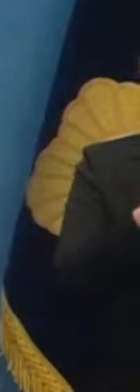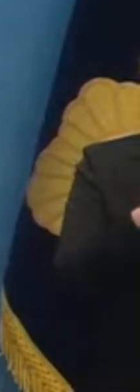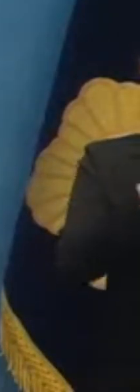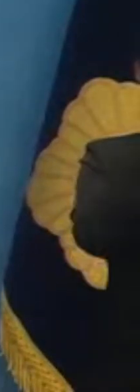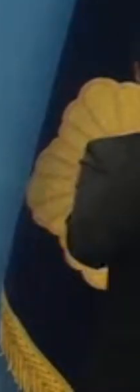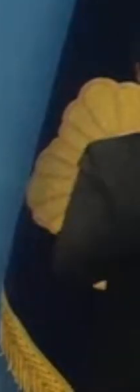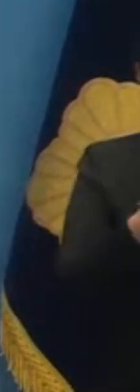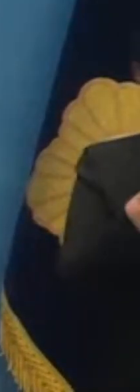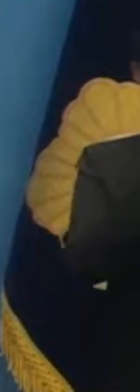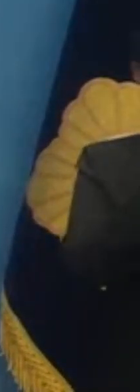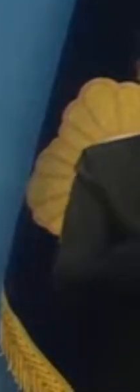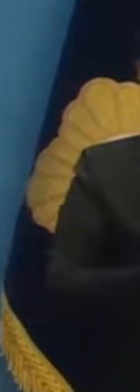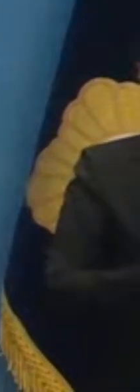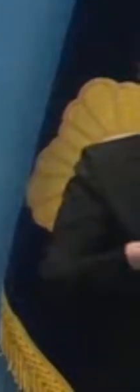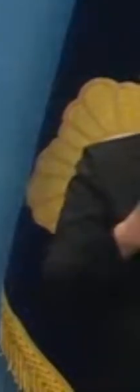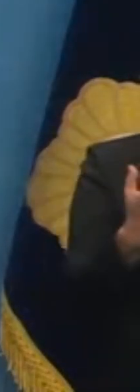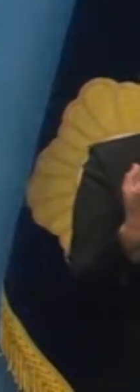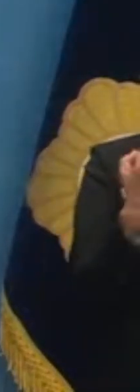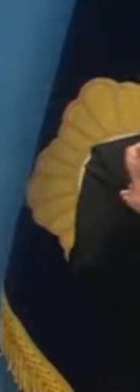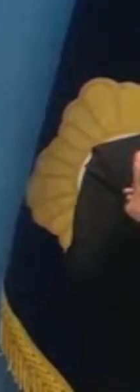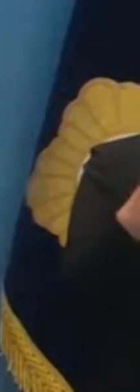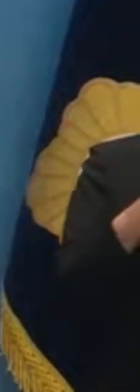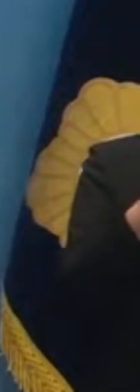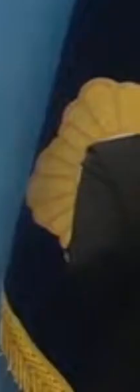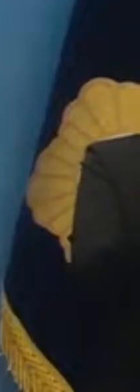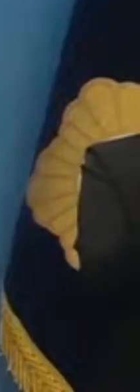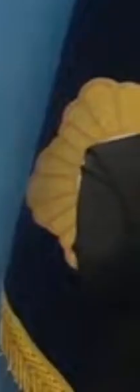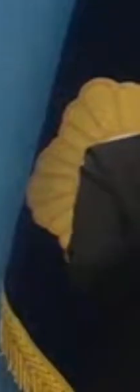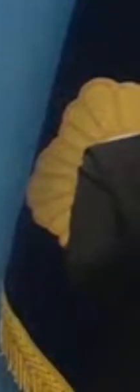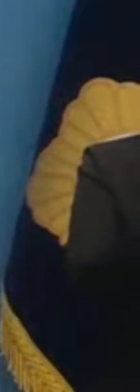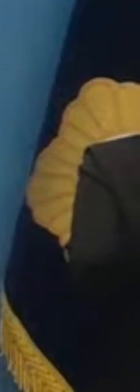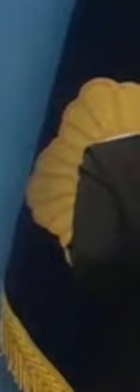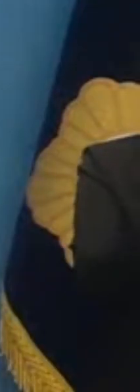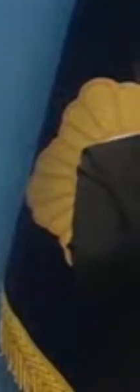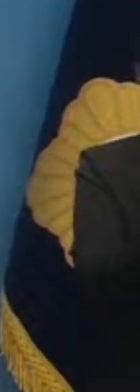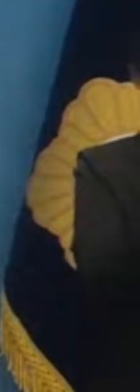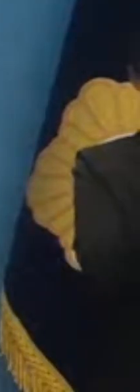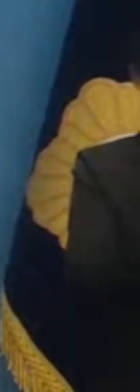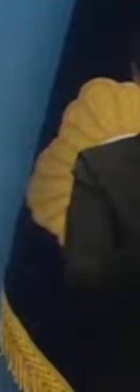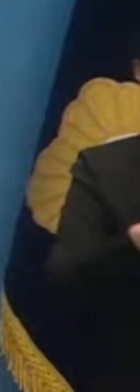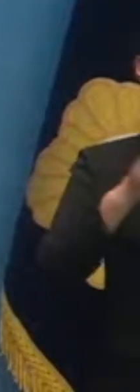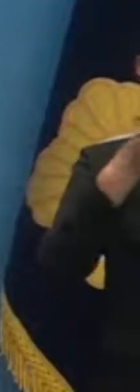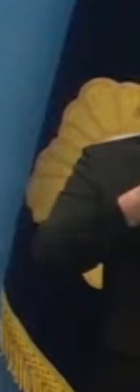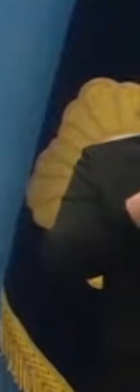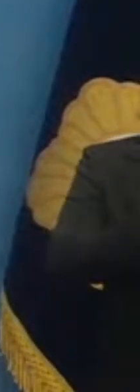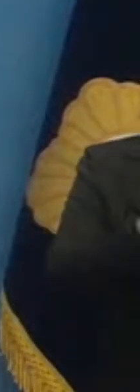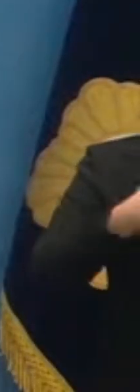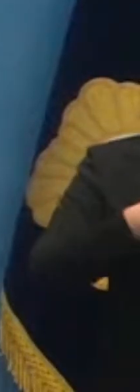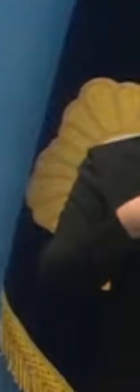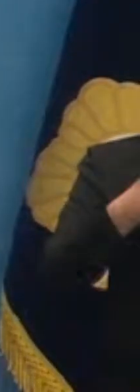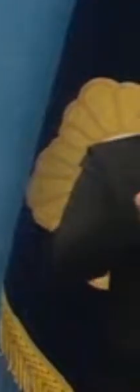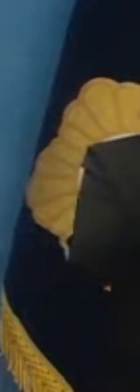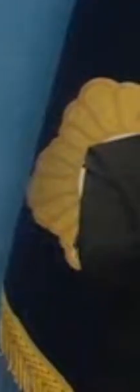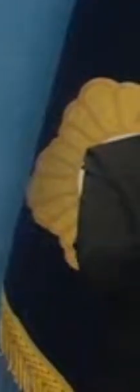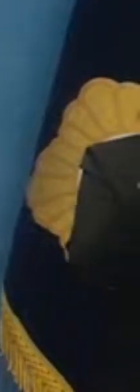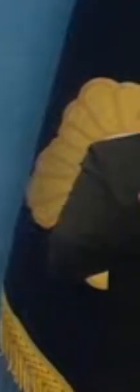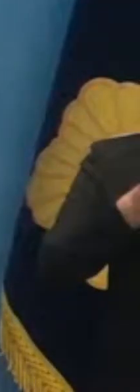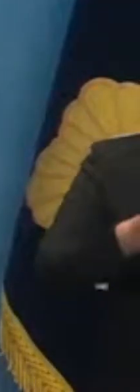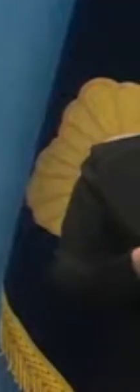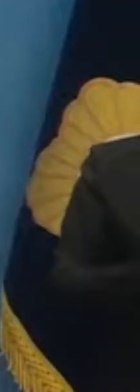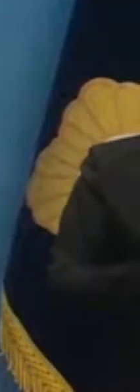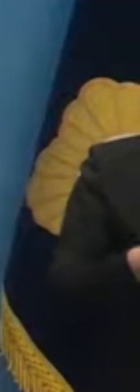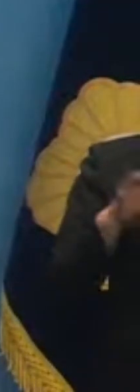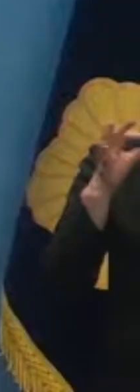밝혔습니다. 국민의힘은 비판을 하더라도 헌법의 내용을 제대로 알고 비판하시기를 바랍니다. 또한